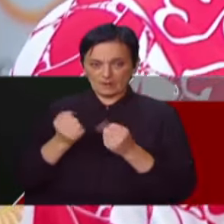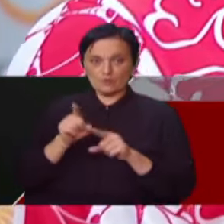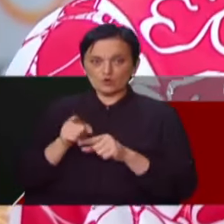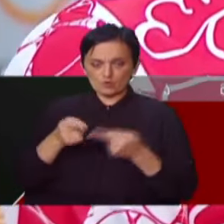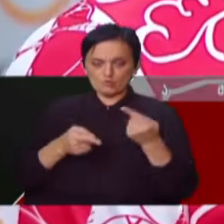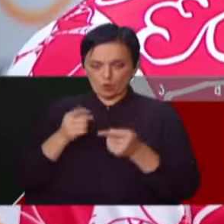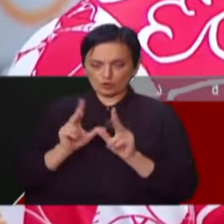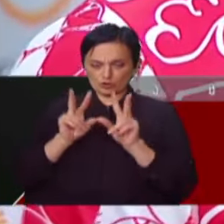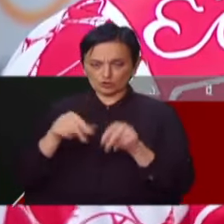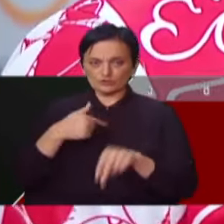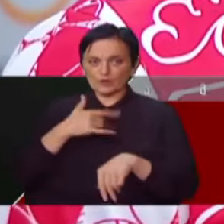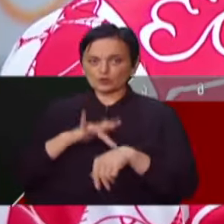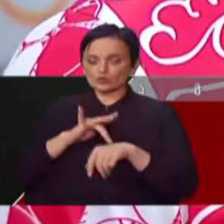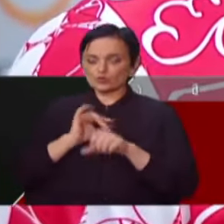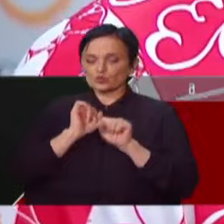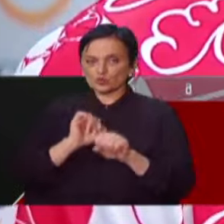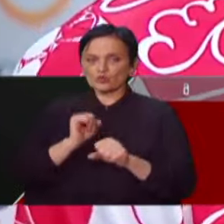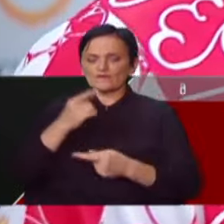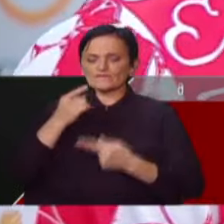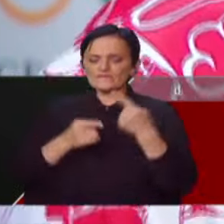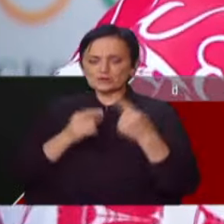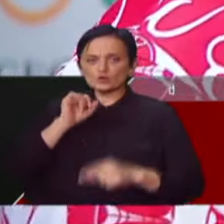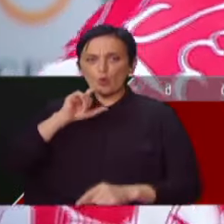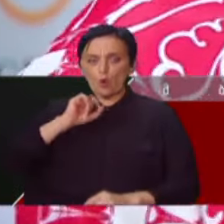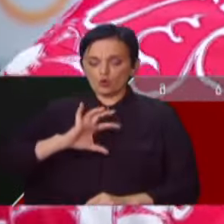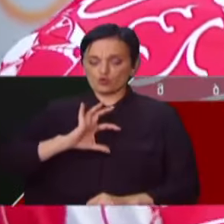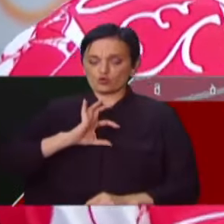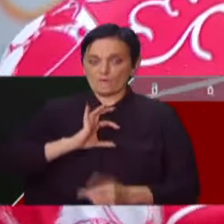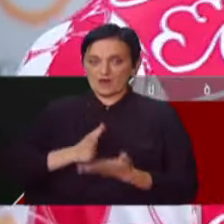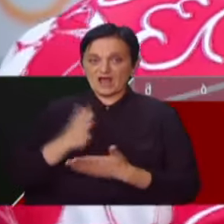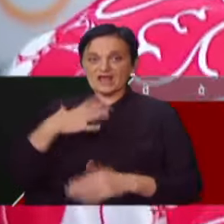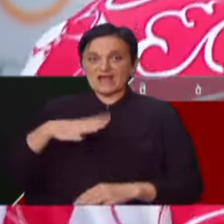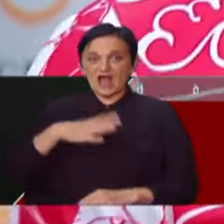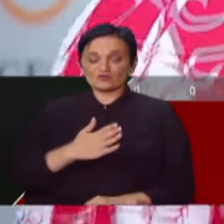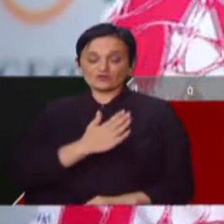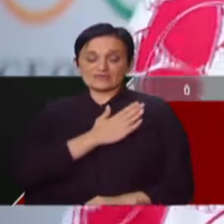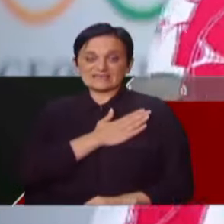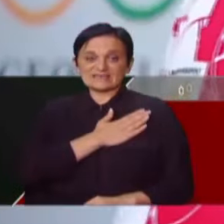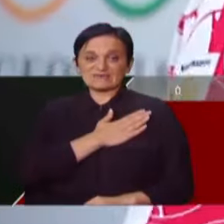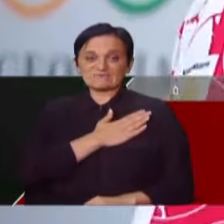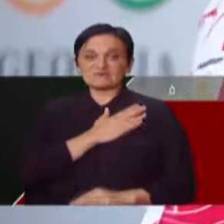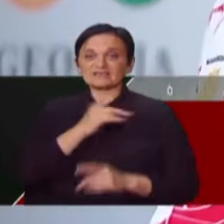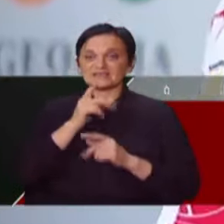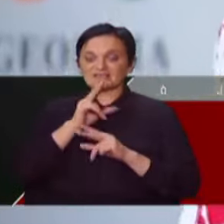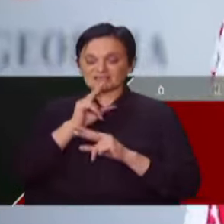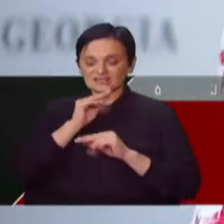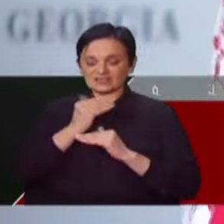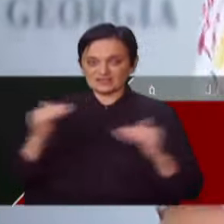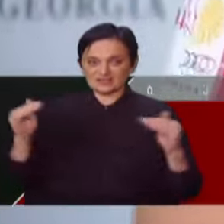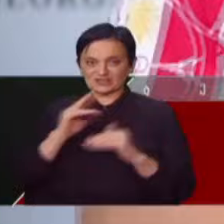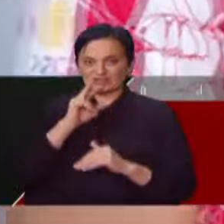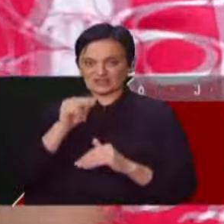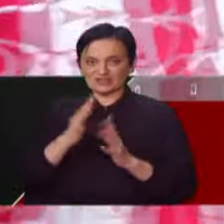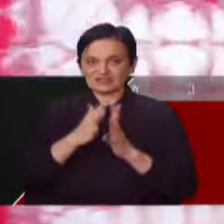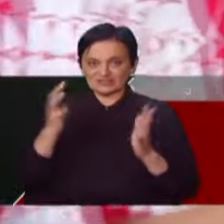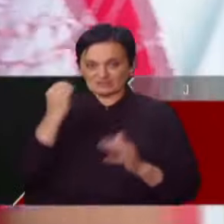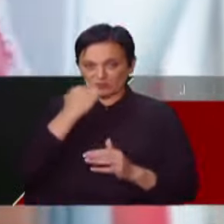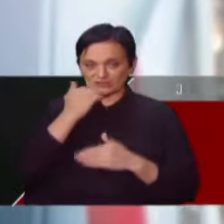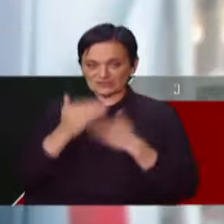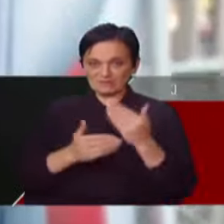ბრძოლას შევპირდებით ჩვენს გულშემატკივრებს და ვიბრძოლებს ოქროს მედლისთვის და ქართული ჰიმნის ასაჟღერებლად. ძალიან დიდი მადლობა, წარმატებები.